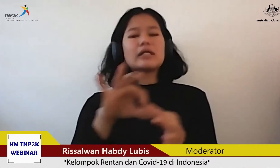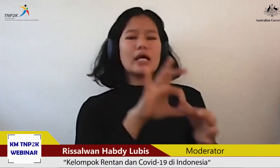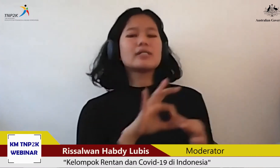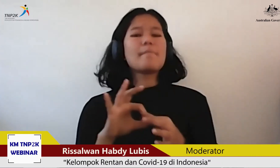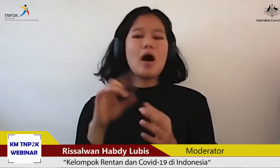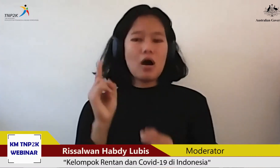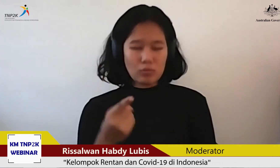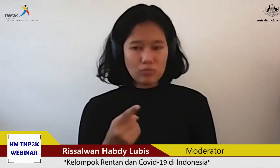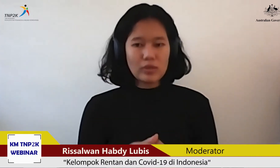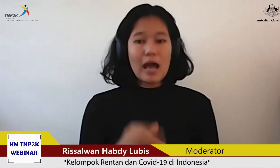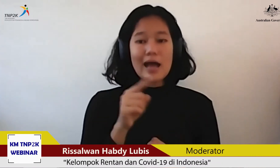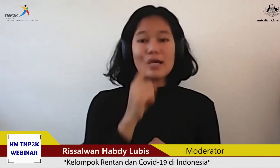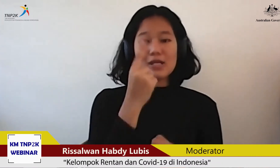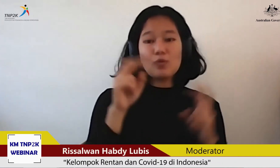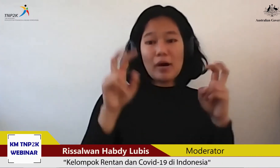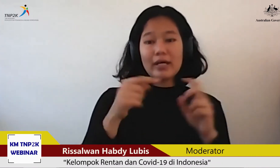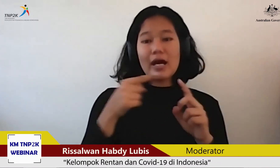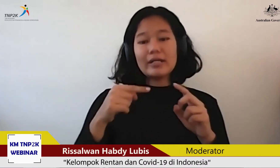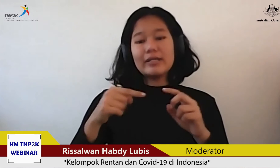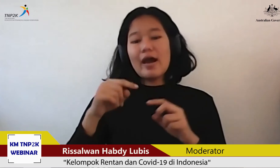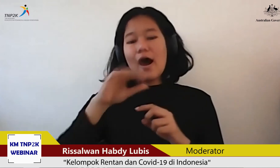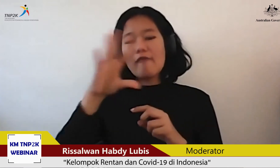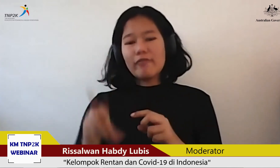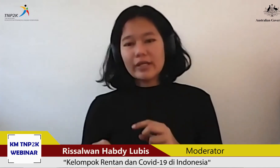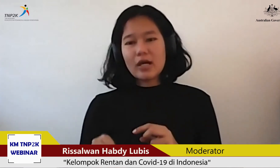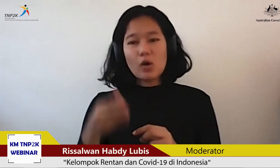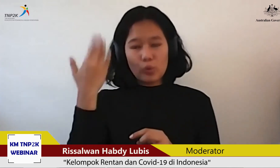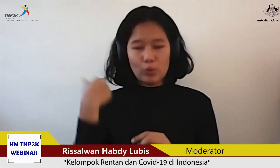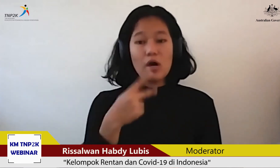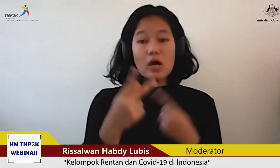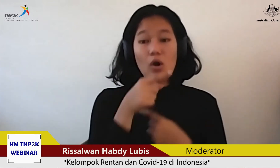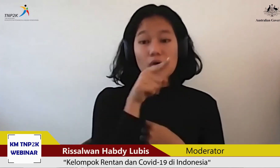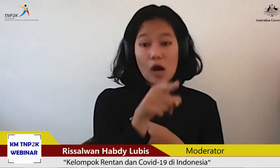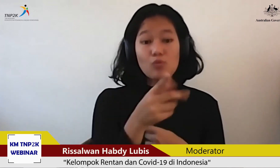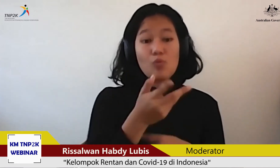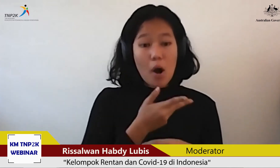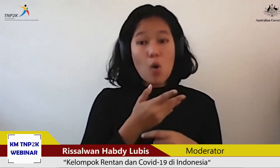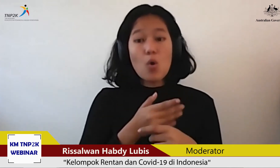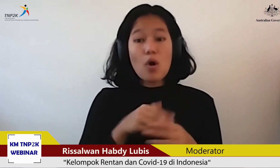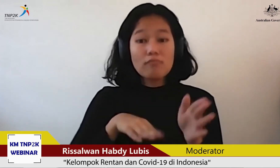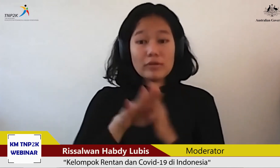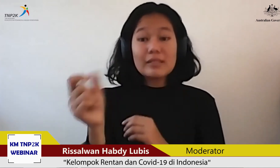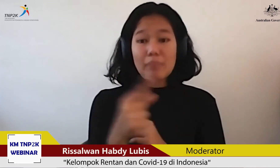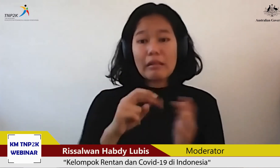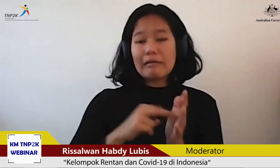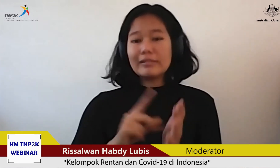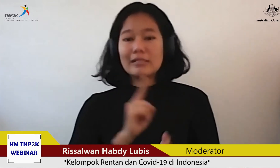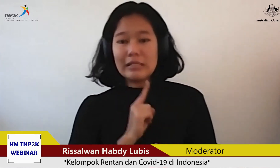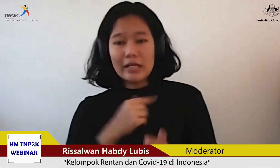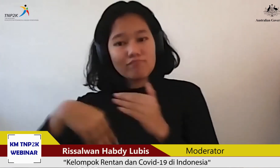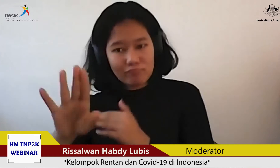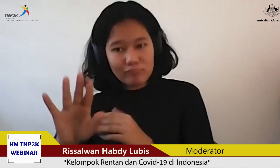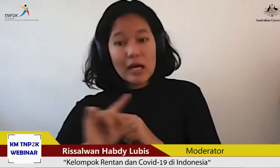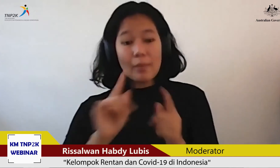coba ambil satu pepatah dari Afrika kuno. Ya, if you want go fast, go alone. But if you want